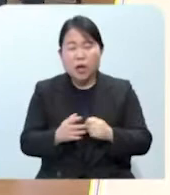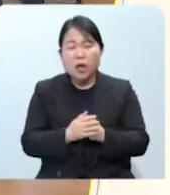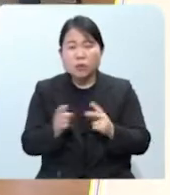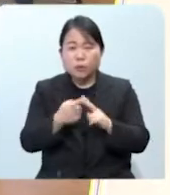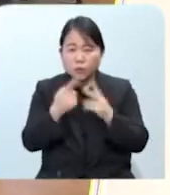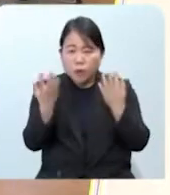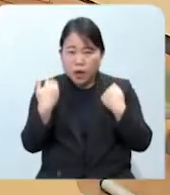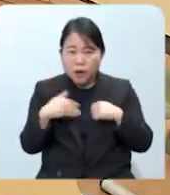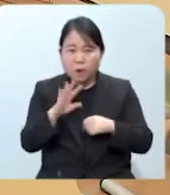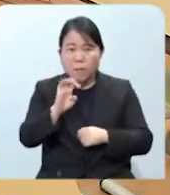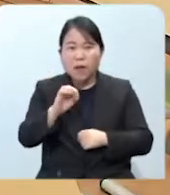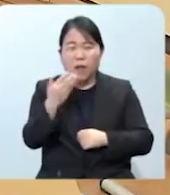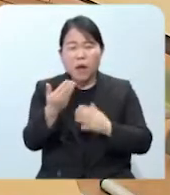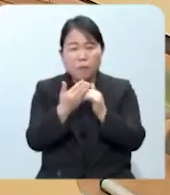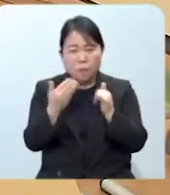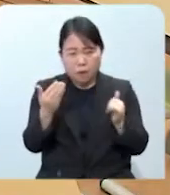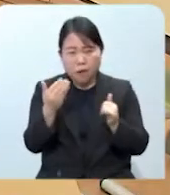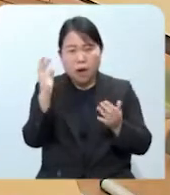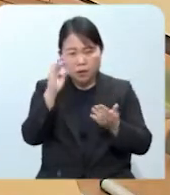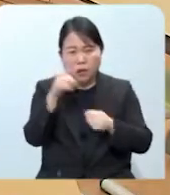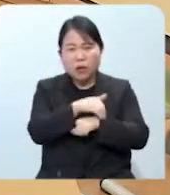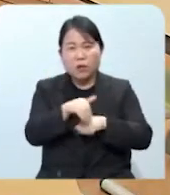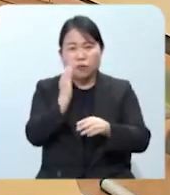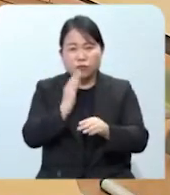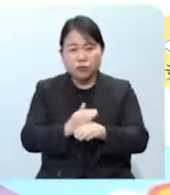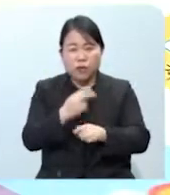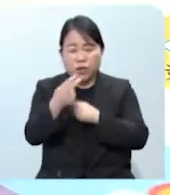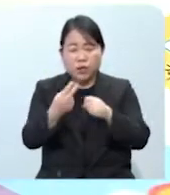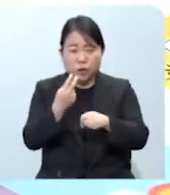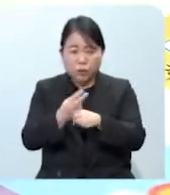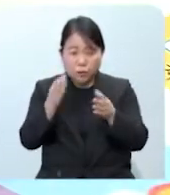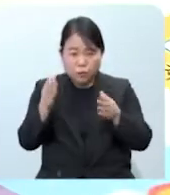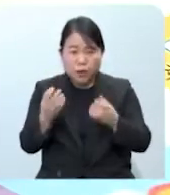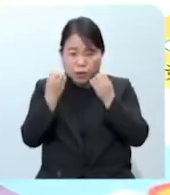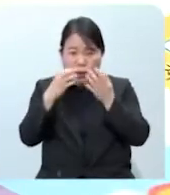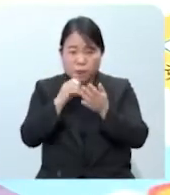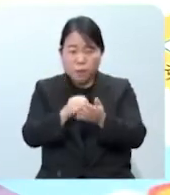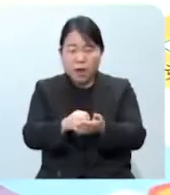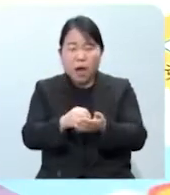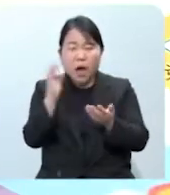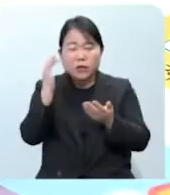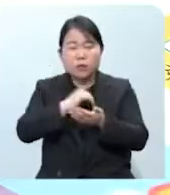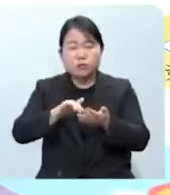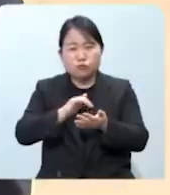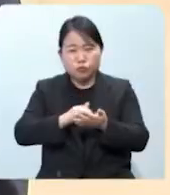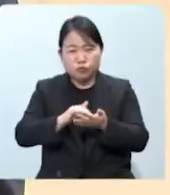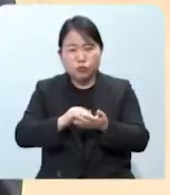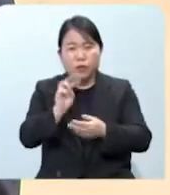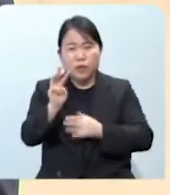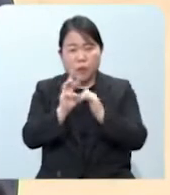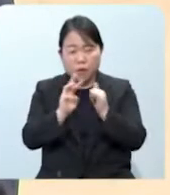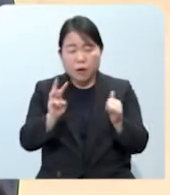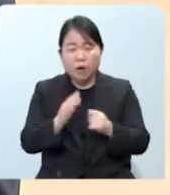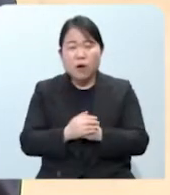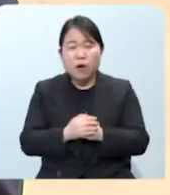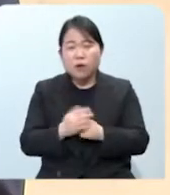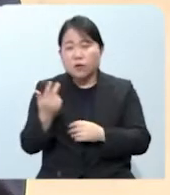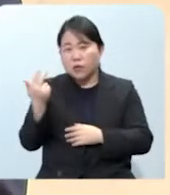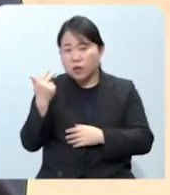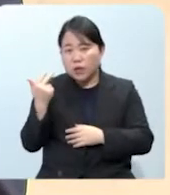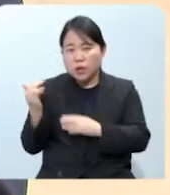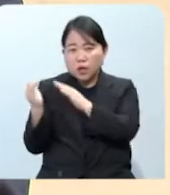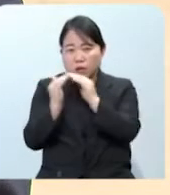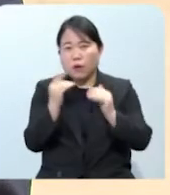까지 줄었습니다 앞으로 2년 동안 입학할 학생은 3명 뿐입니다 어 지난주에도 설명이 절하